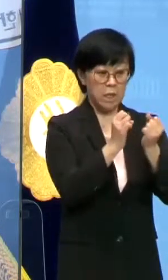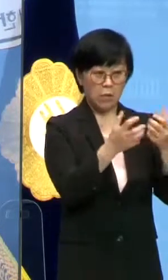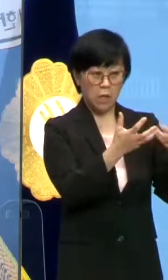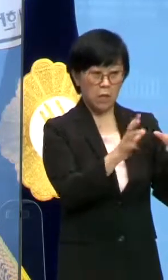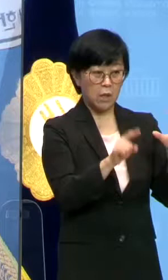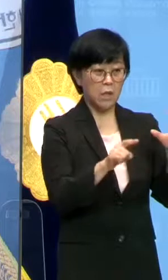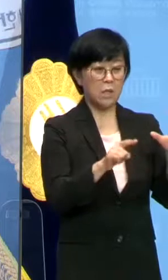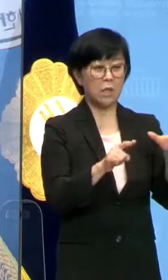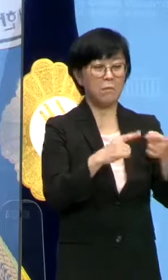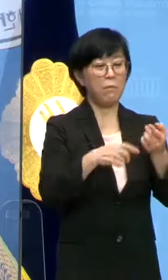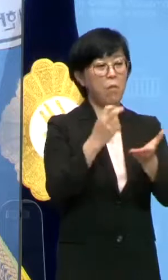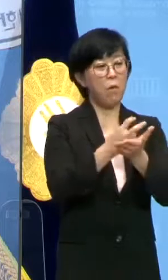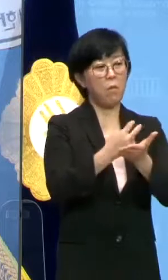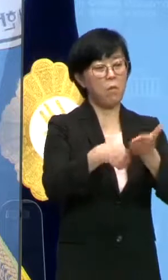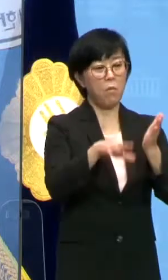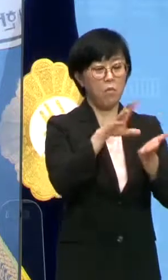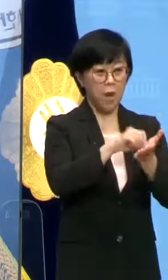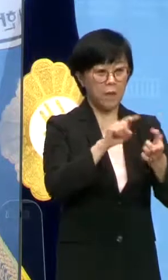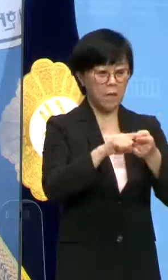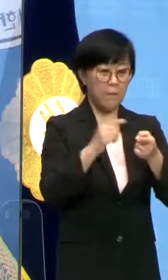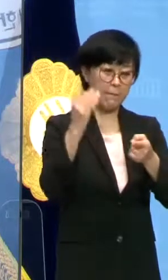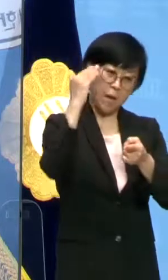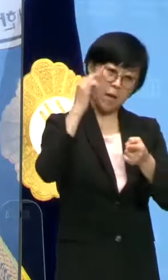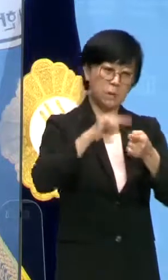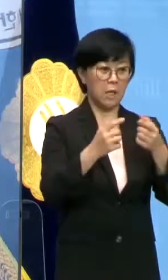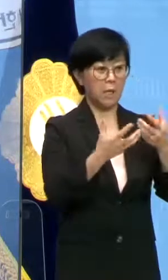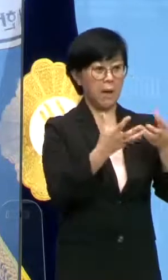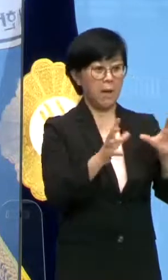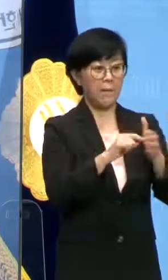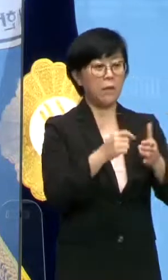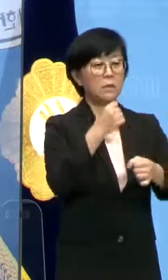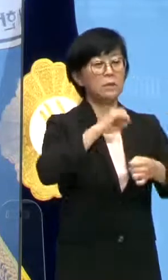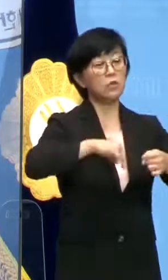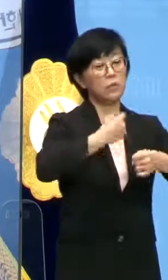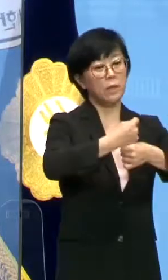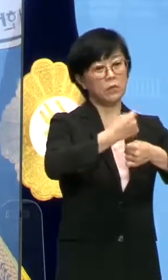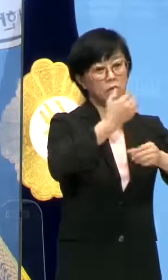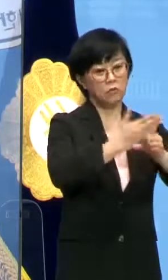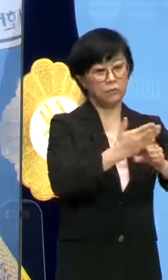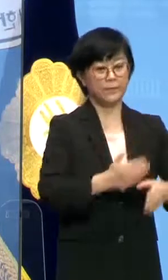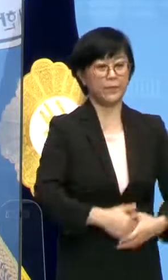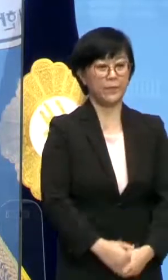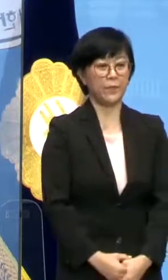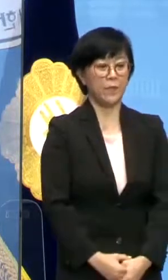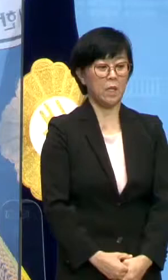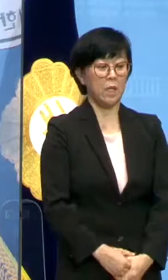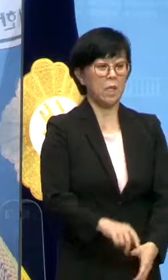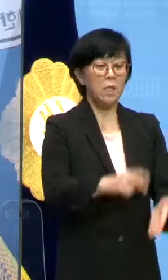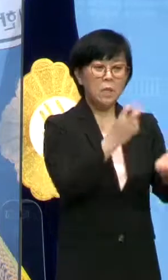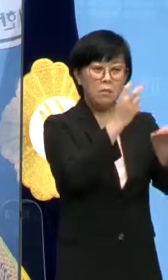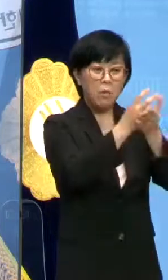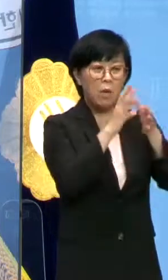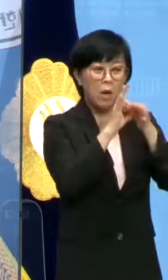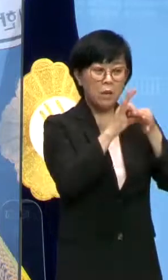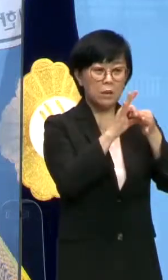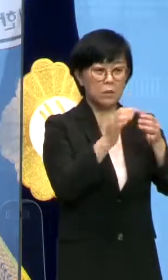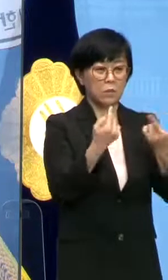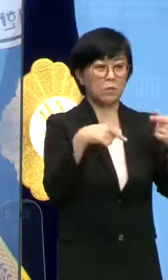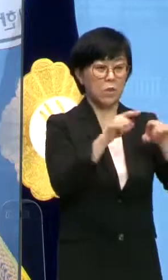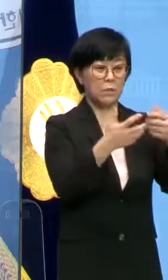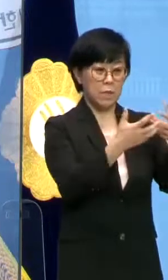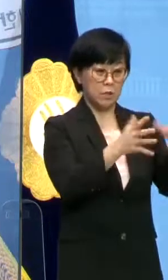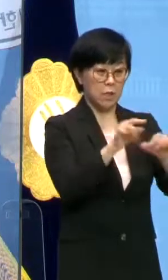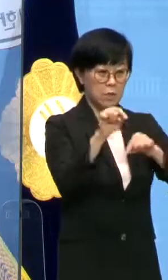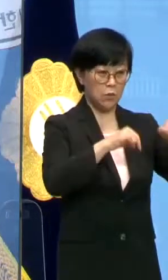여당의 민 생겨 기법까지 의 걸림돌을 자처하고 있는 것입니다 중 돼지 개업 처벌 법에 대한 더불어 민주당